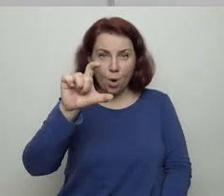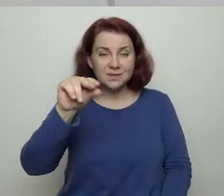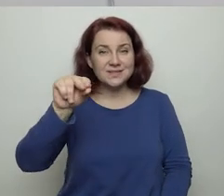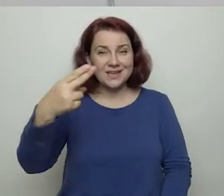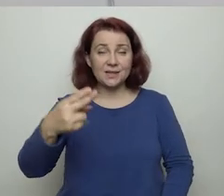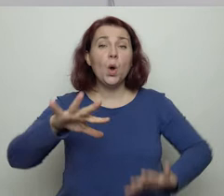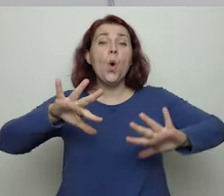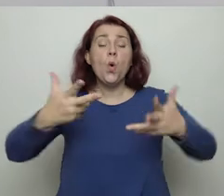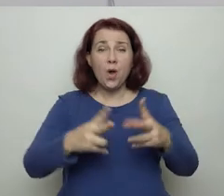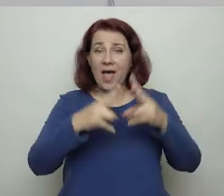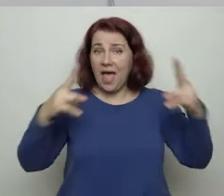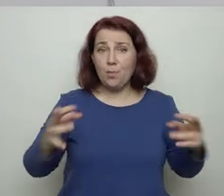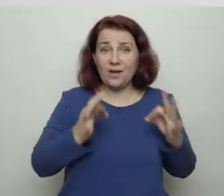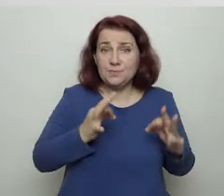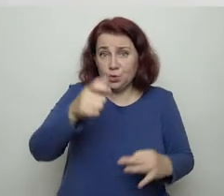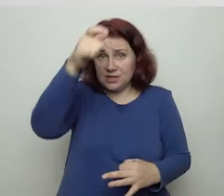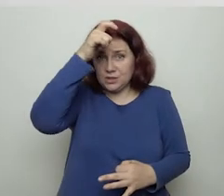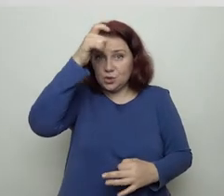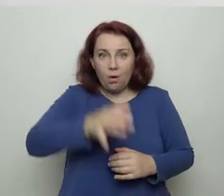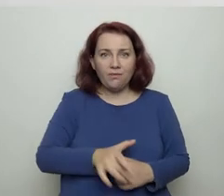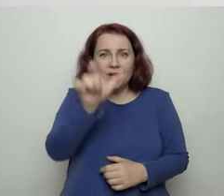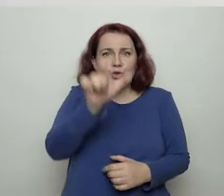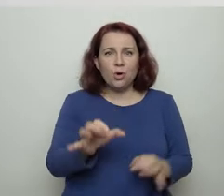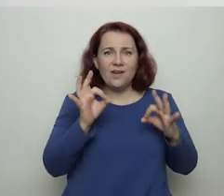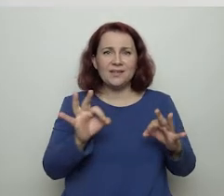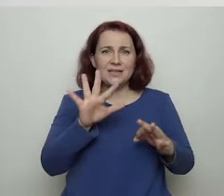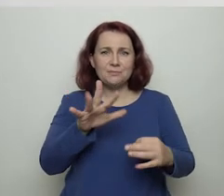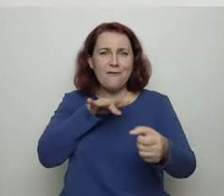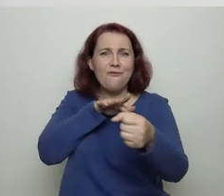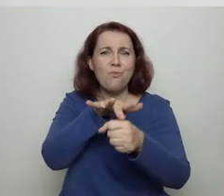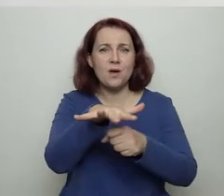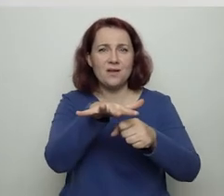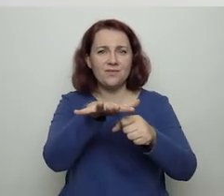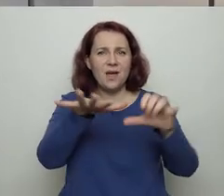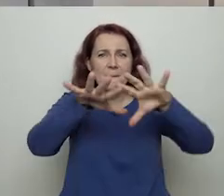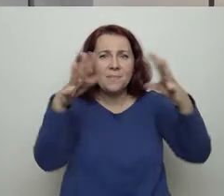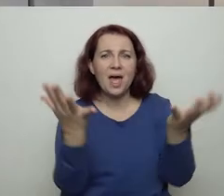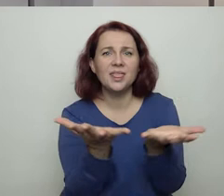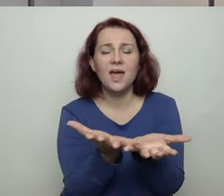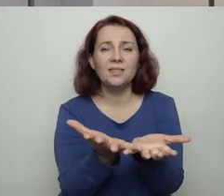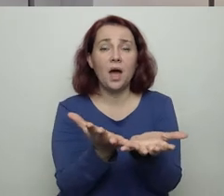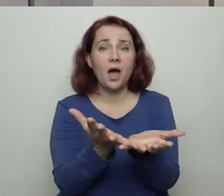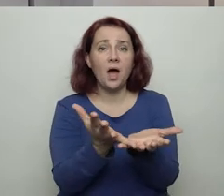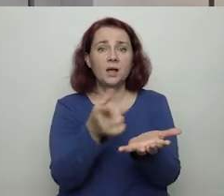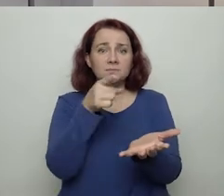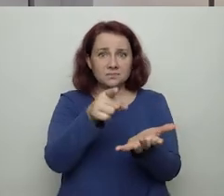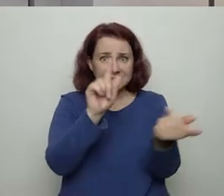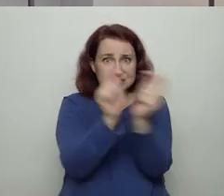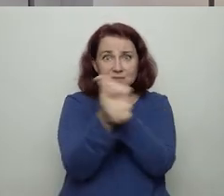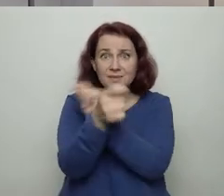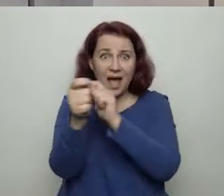epoka współczesnego człowieka człowieka który ma przemożny wpływ na współczesną glebę planetę na jej